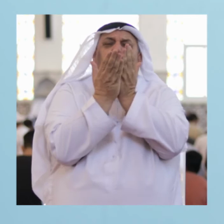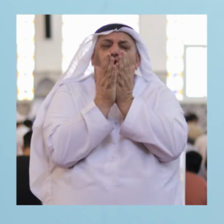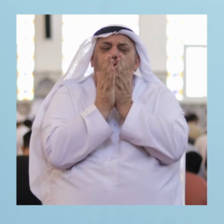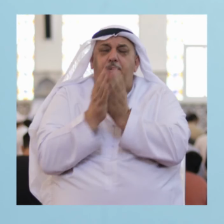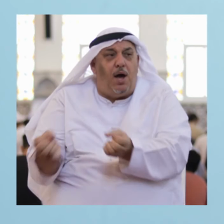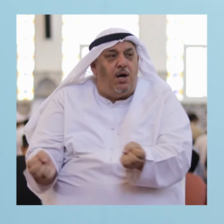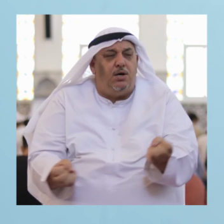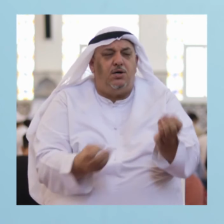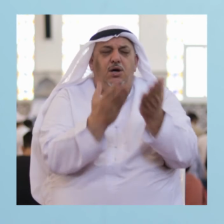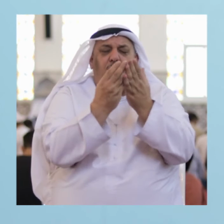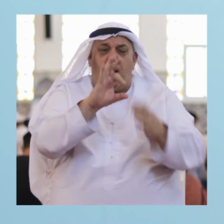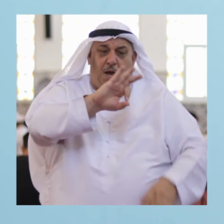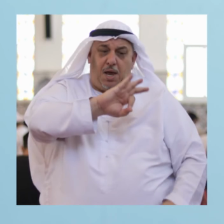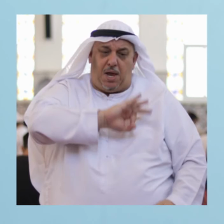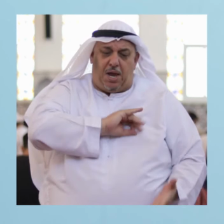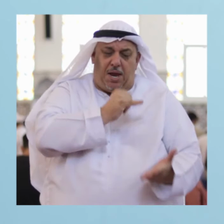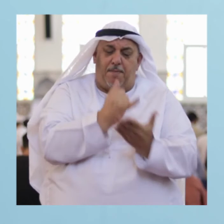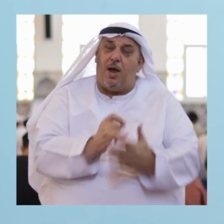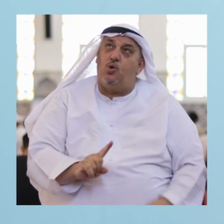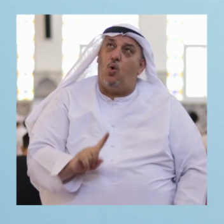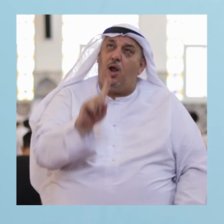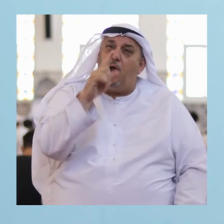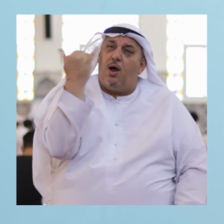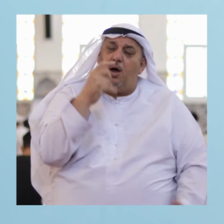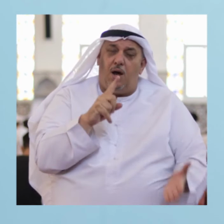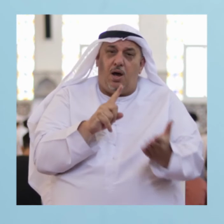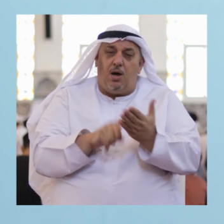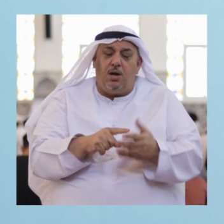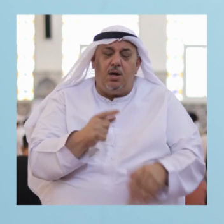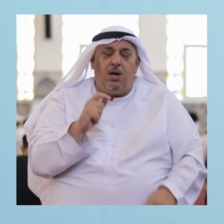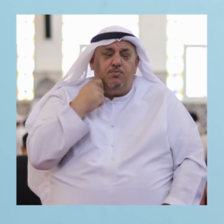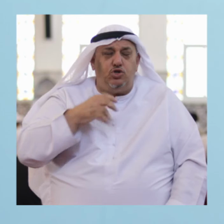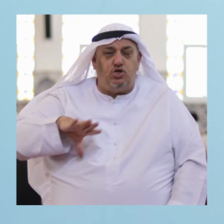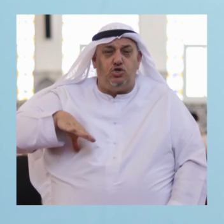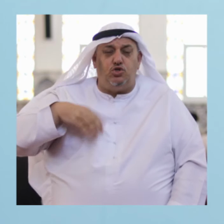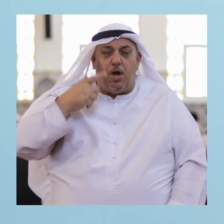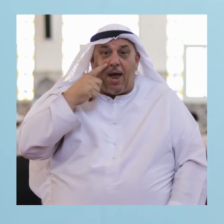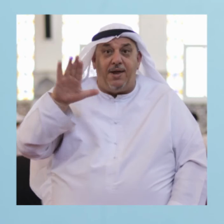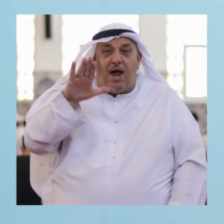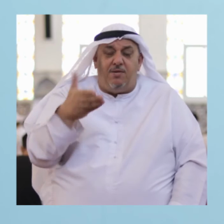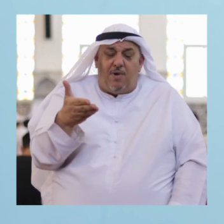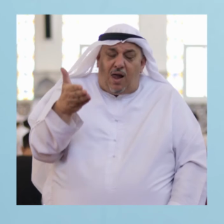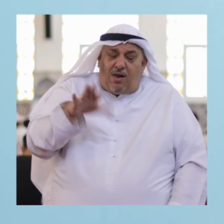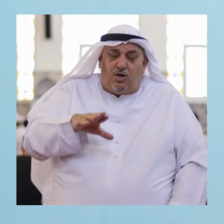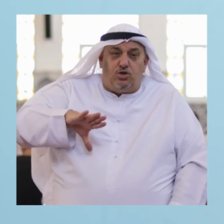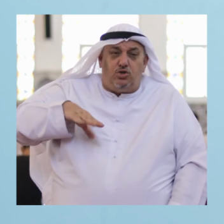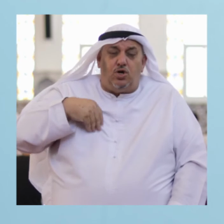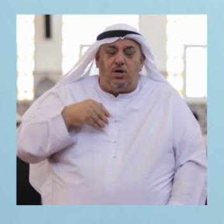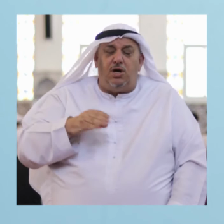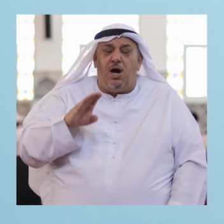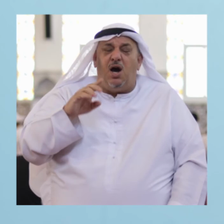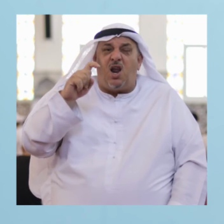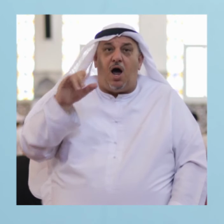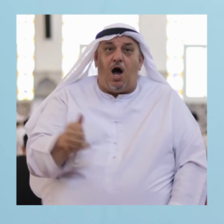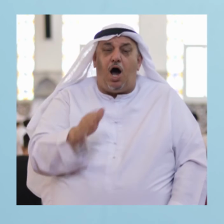برحمتك يا ارحم الراحمين اللهم ارحم الشيخ زايد والشيخ راشد